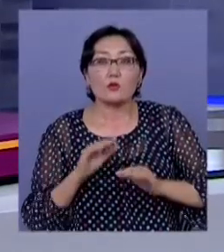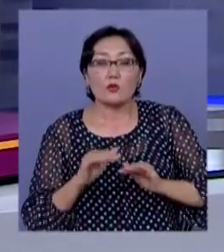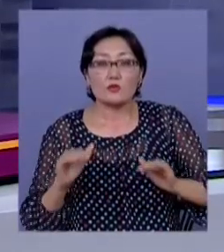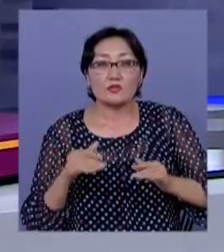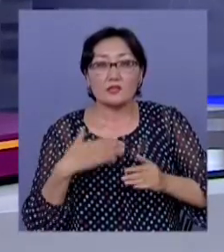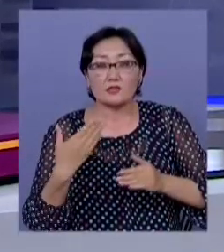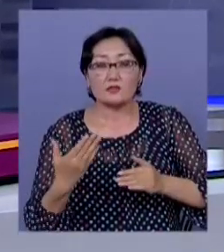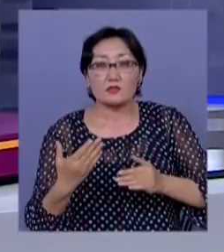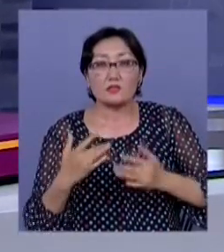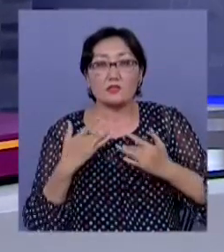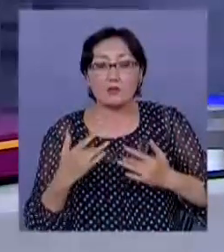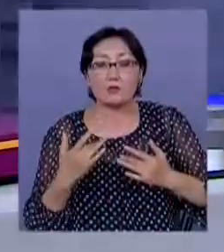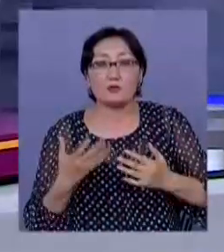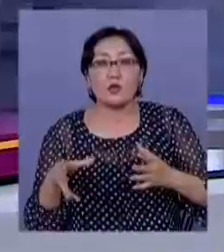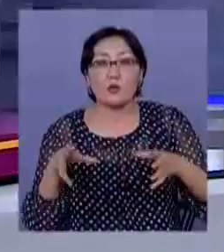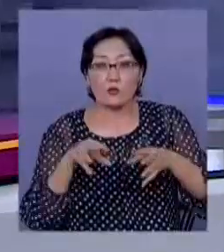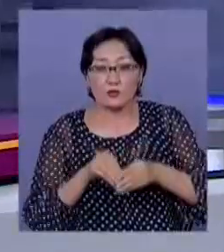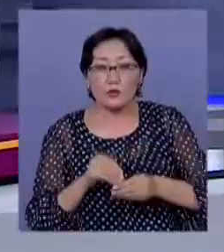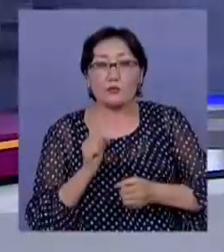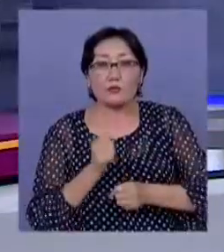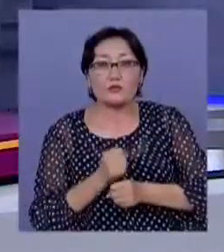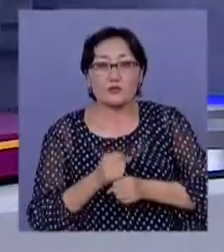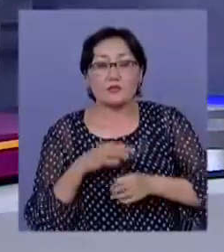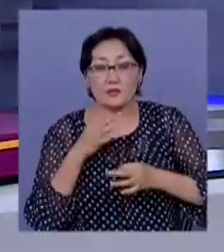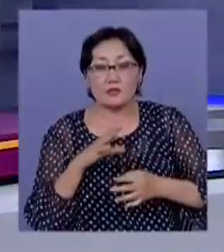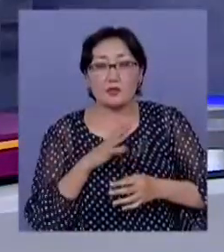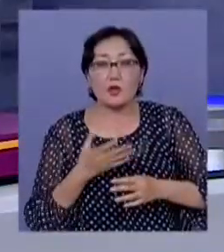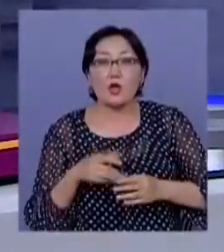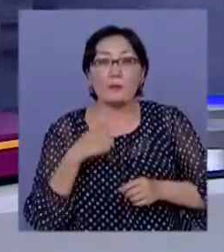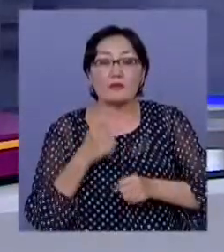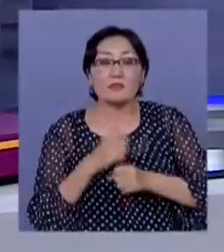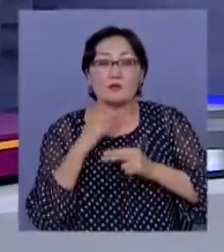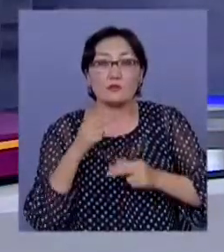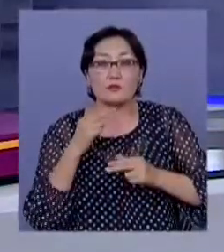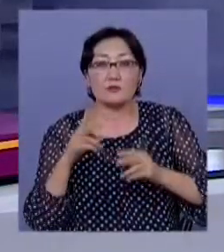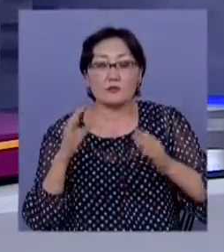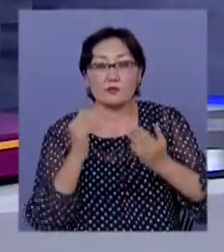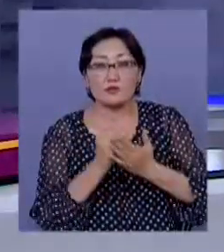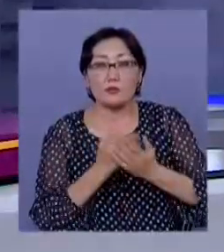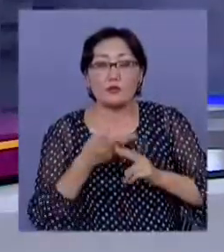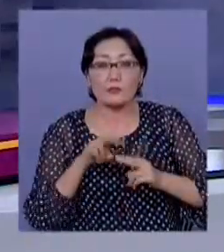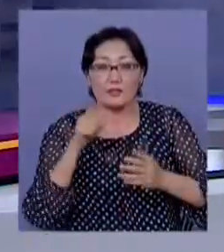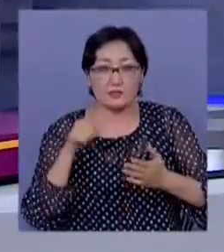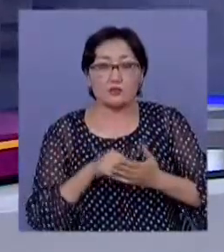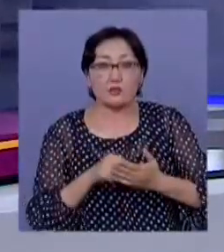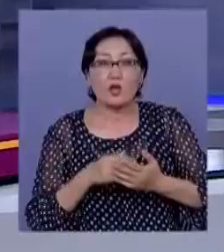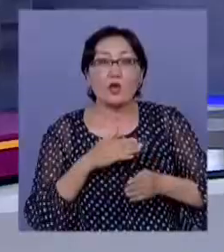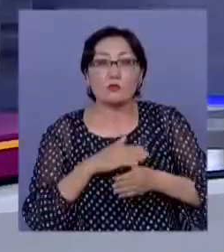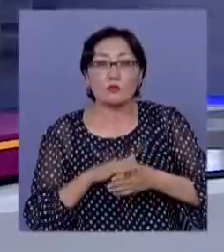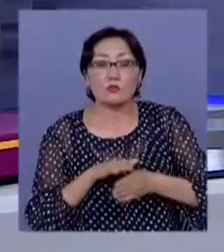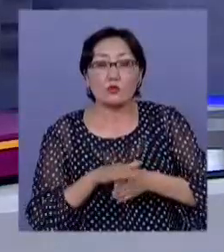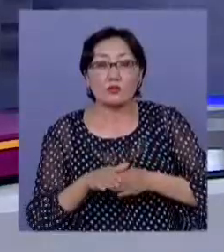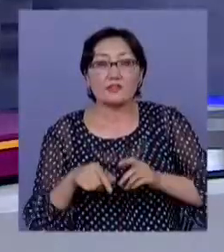оқушылар тарапы талап қойылса ортақ болсын дегенді алға тартты. Басты назарда бағдарламасына іліккен бұл мәселе туралы толығырақ